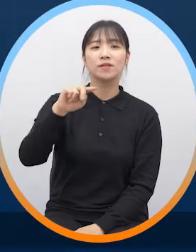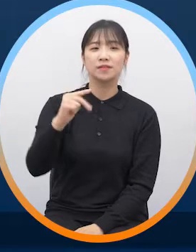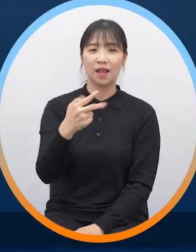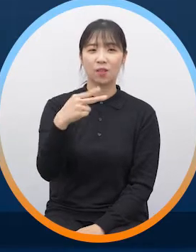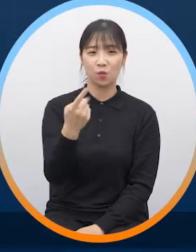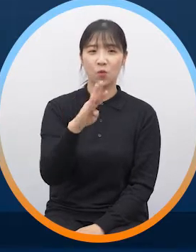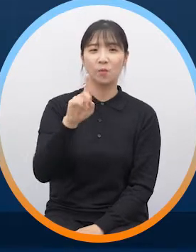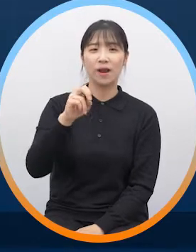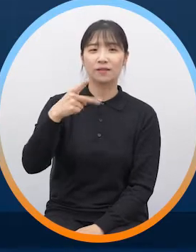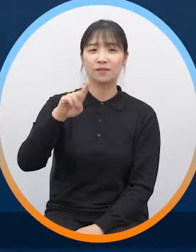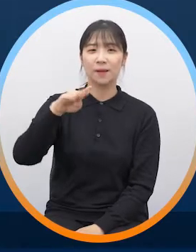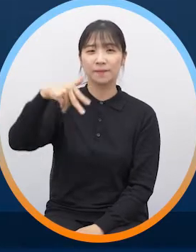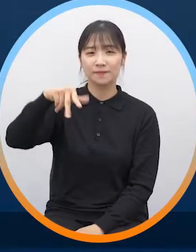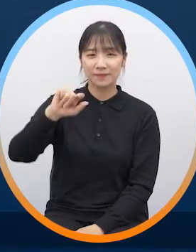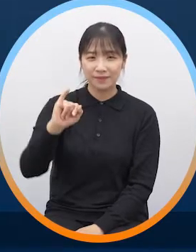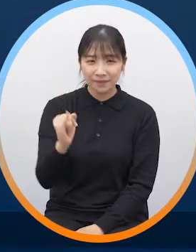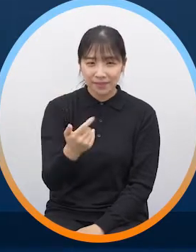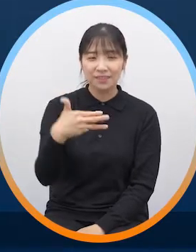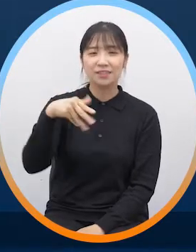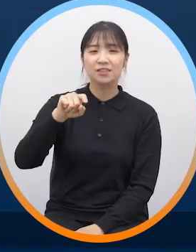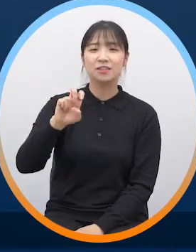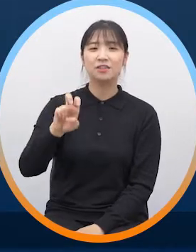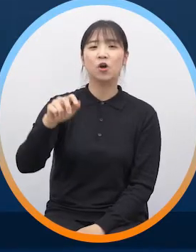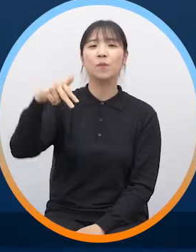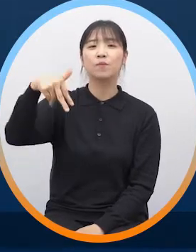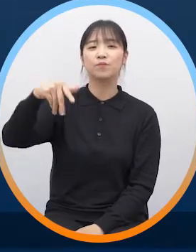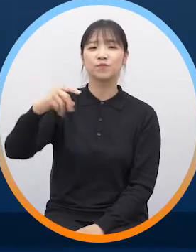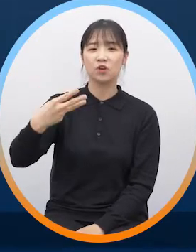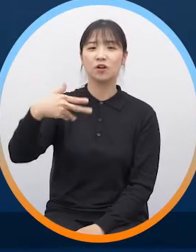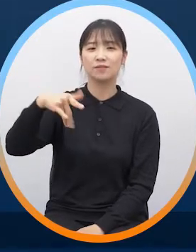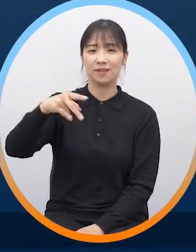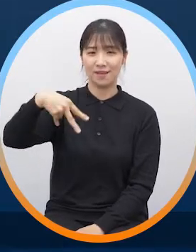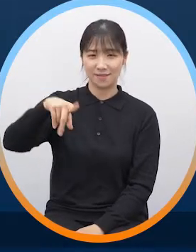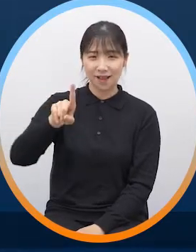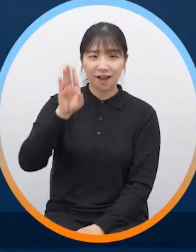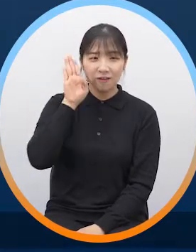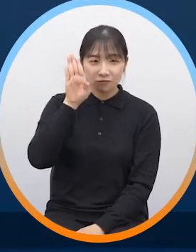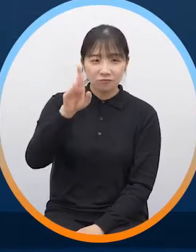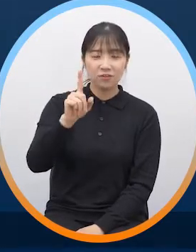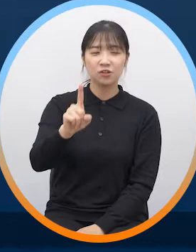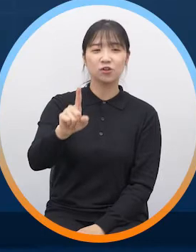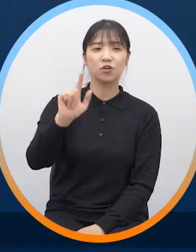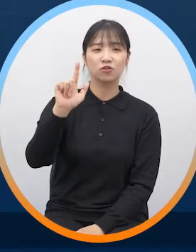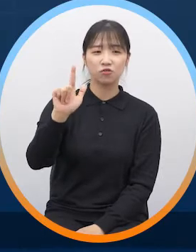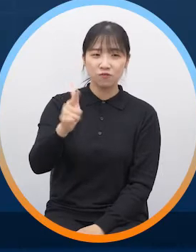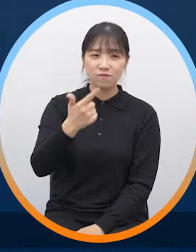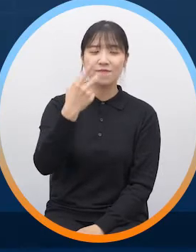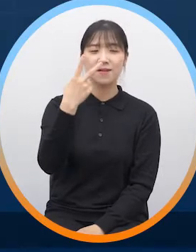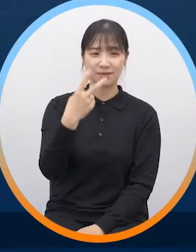방답진 그 처음 절제사를 거쳐 1900